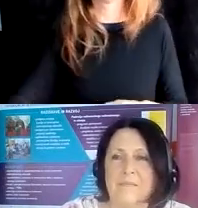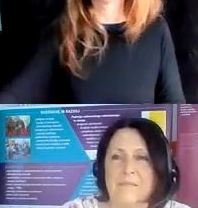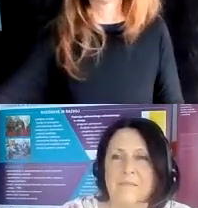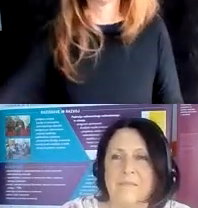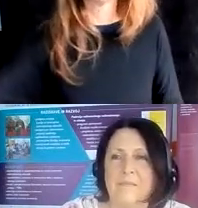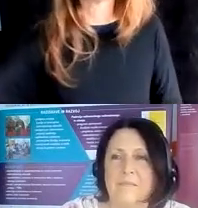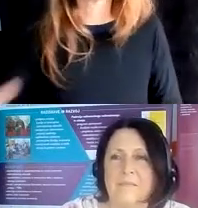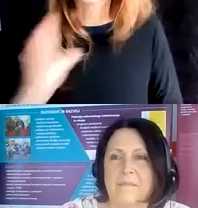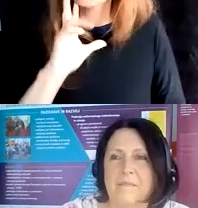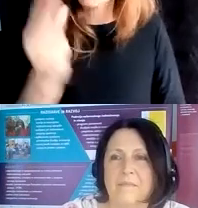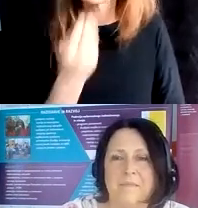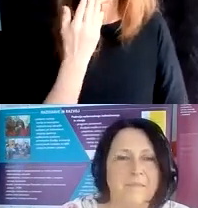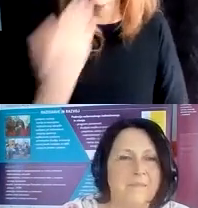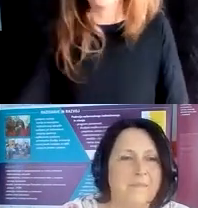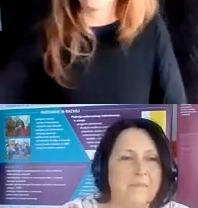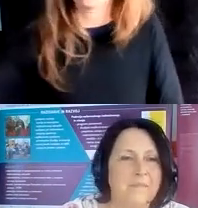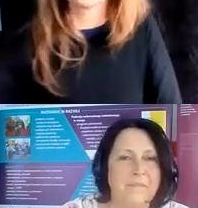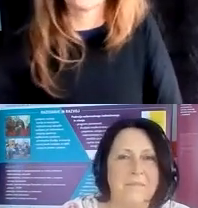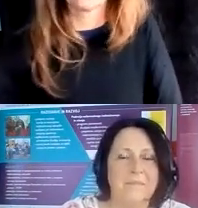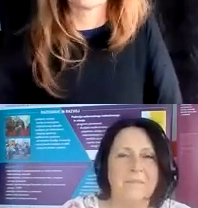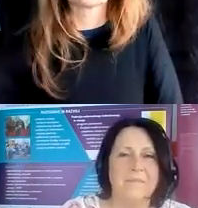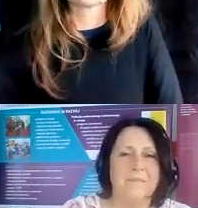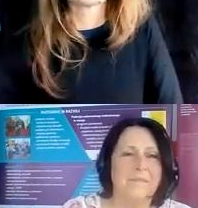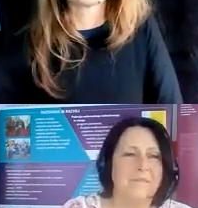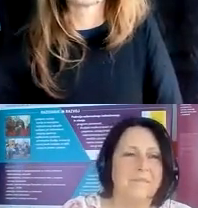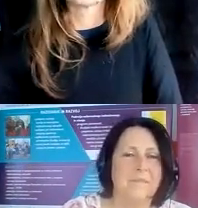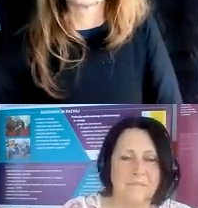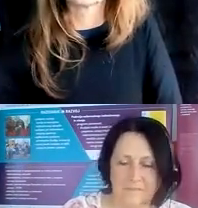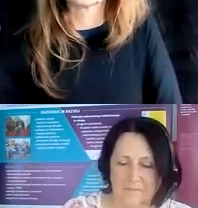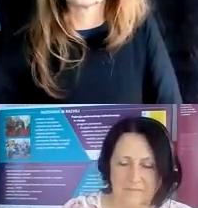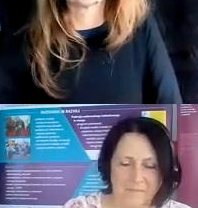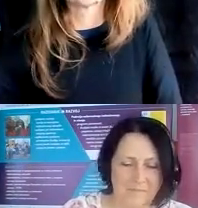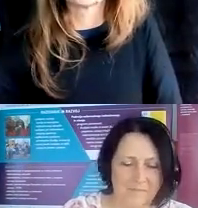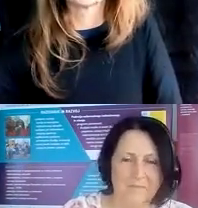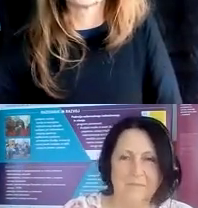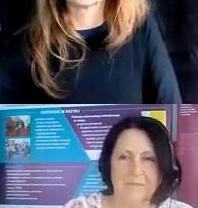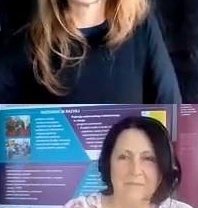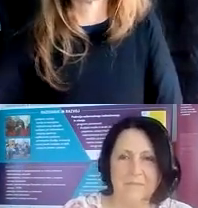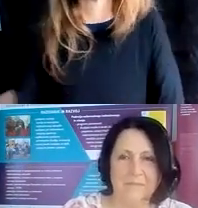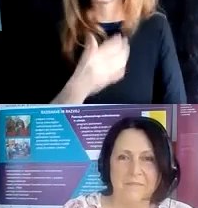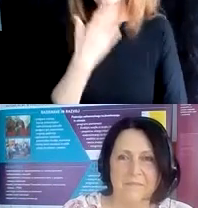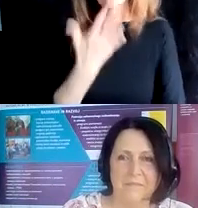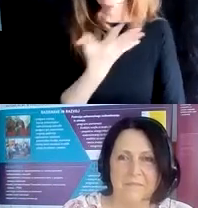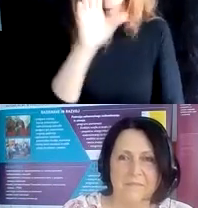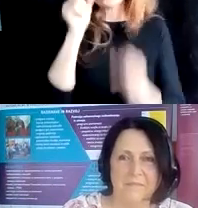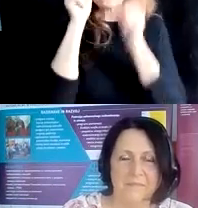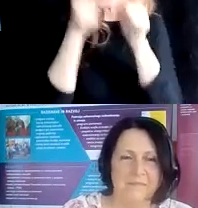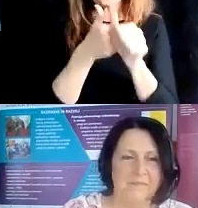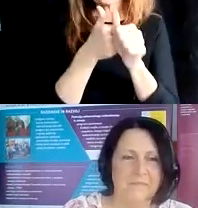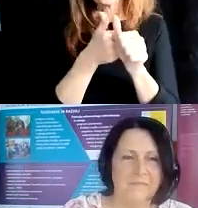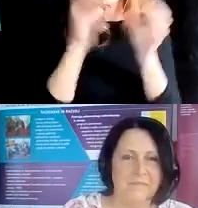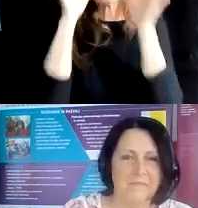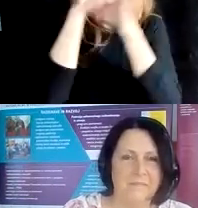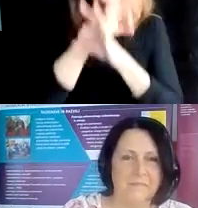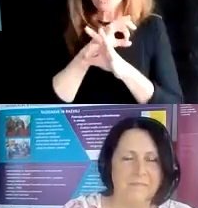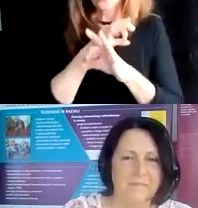much for your attention. I'm really sorry that I won't be able to be actively with you, but I hope I provided